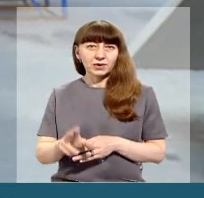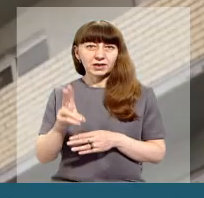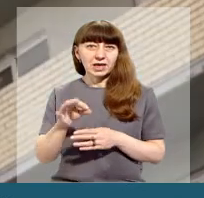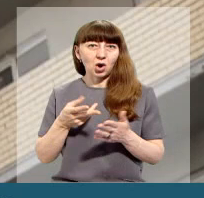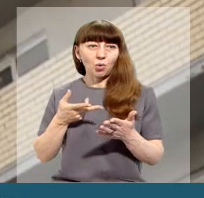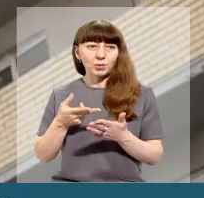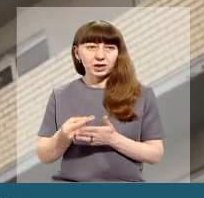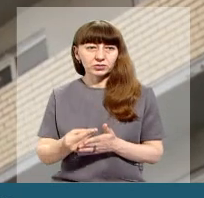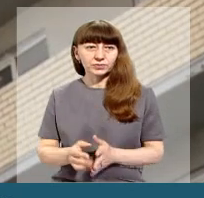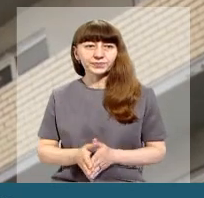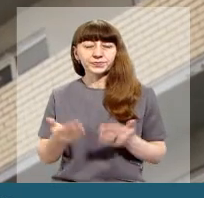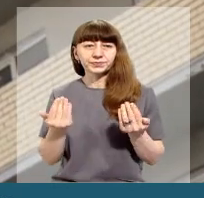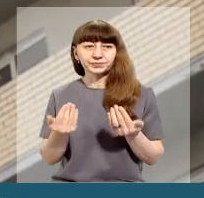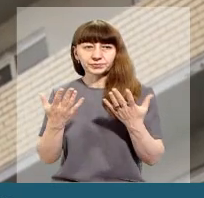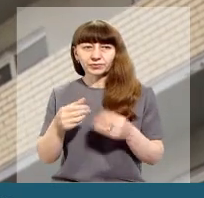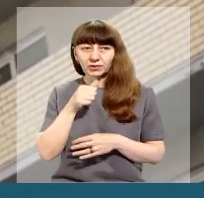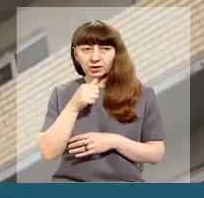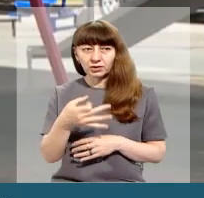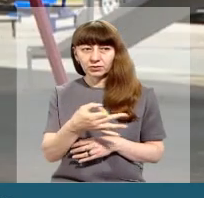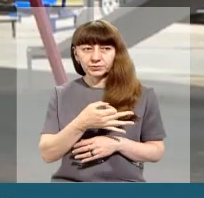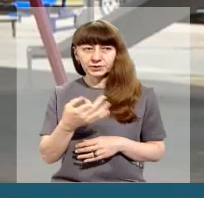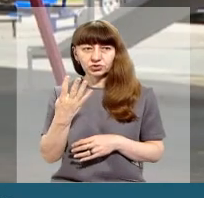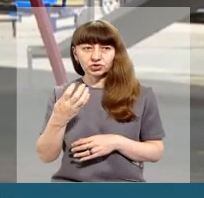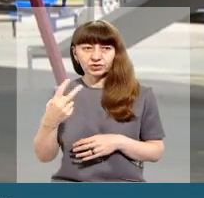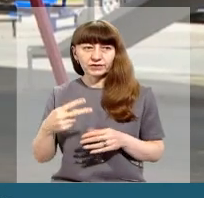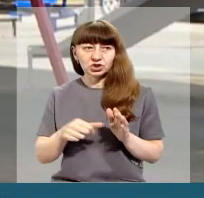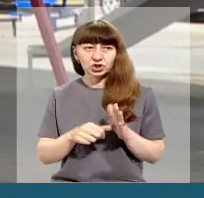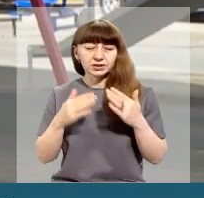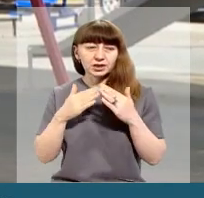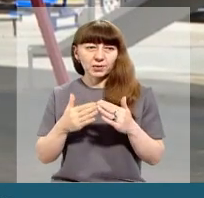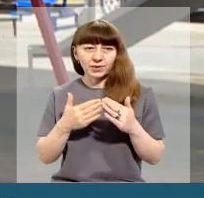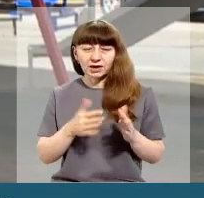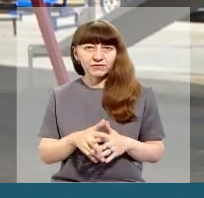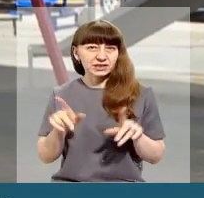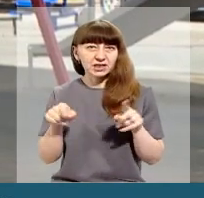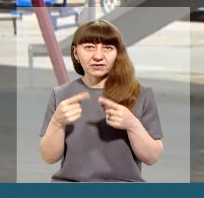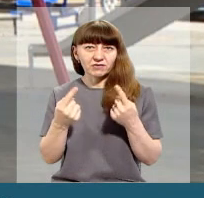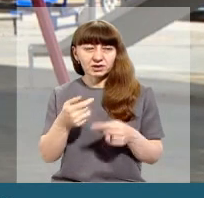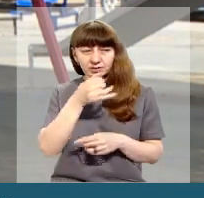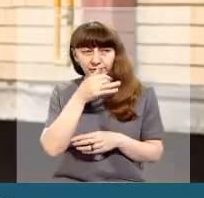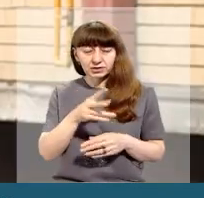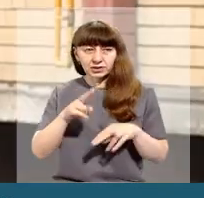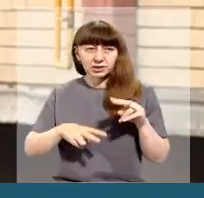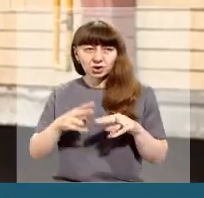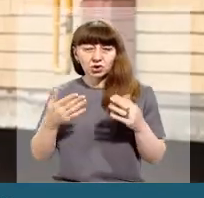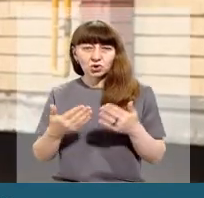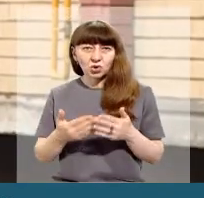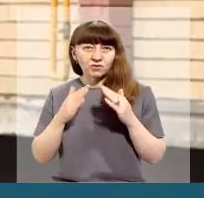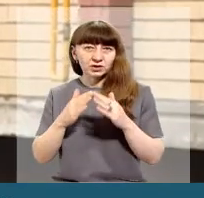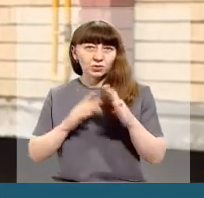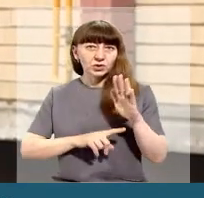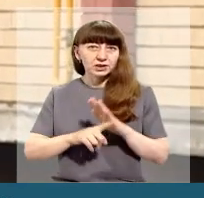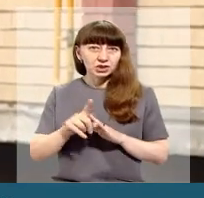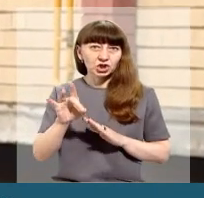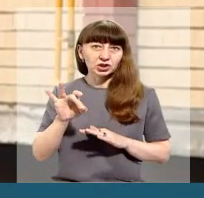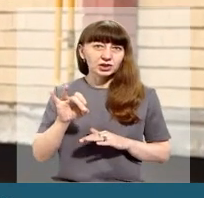оплату. На данный момент в Кустанайской области 426 домов не подлежат восстановлению. Строительство нового жилья уже